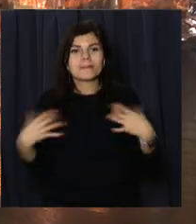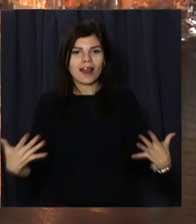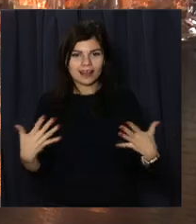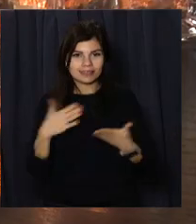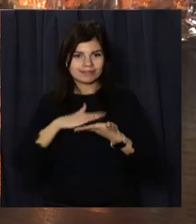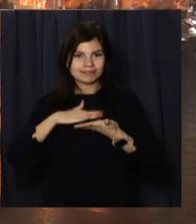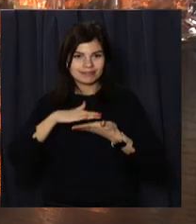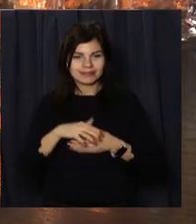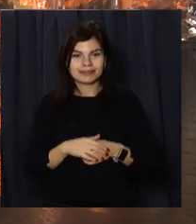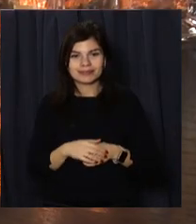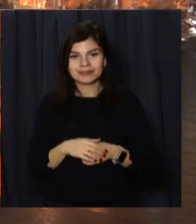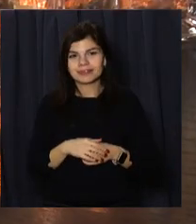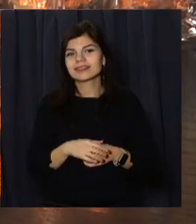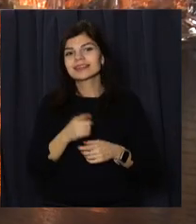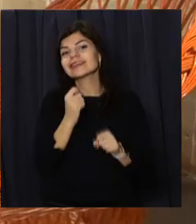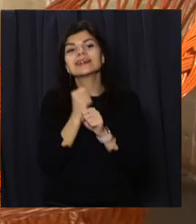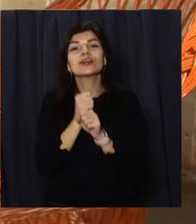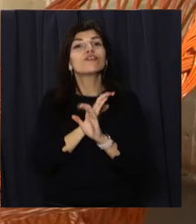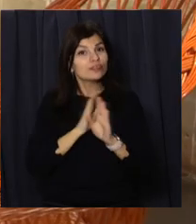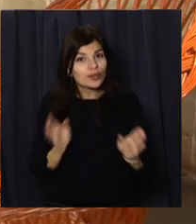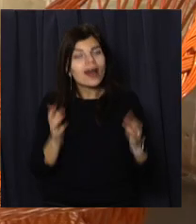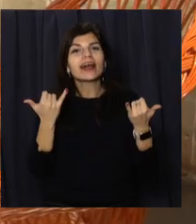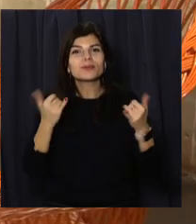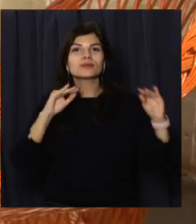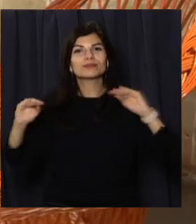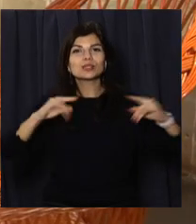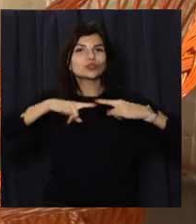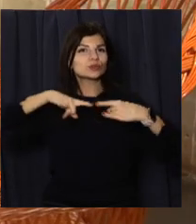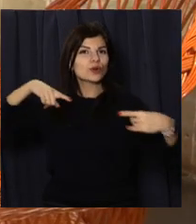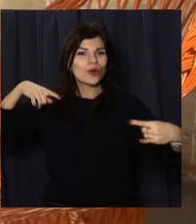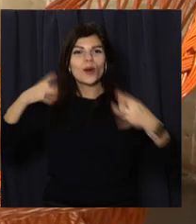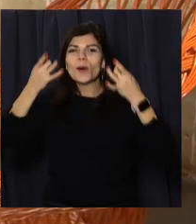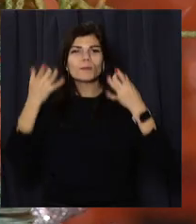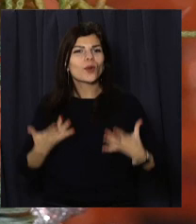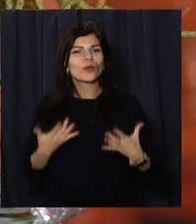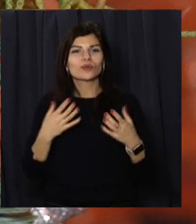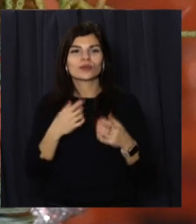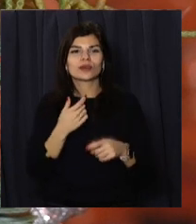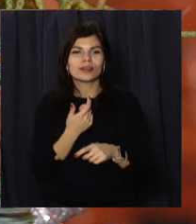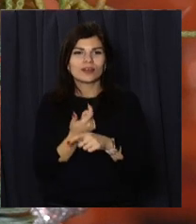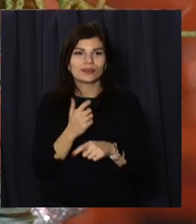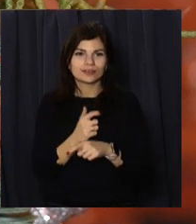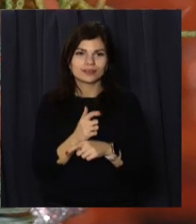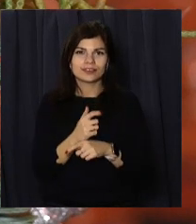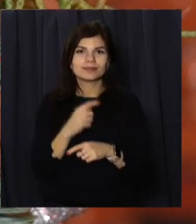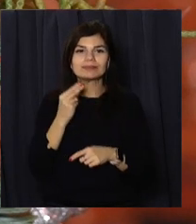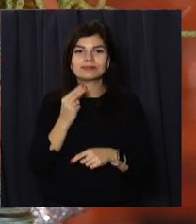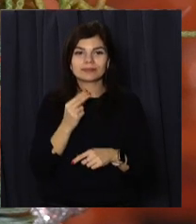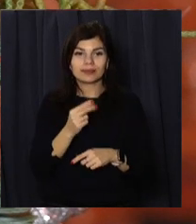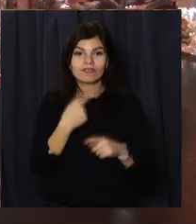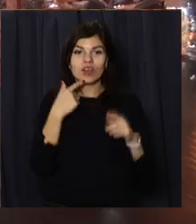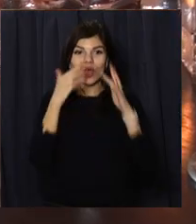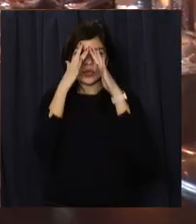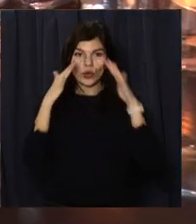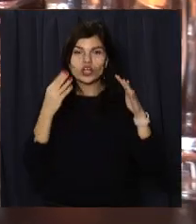стіл. Найпростіший, доступний і при цьому ошатний спосіб – ялинкові гілки та шишки. Особливо такий спосіб оформлення